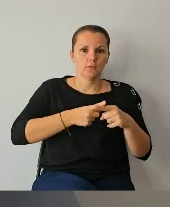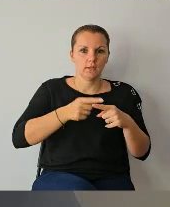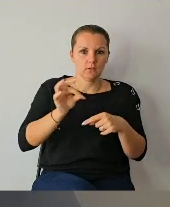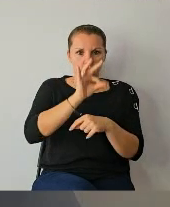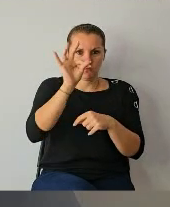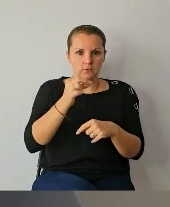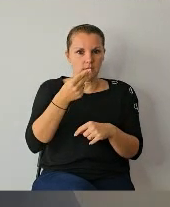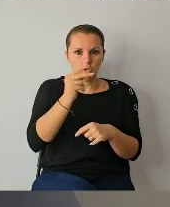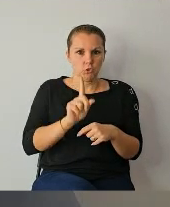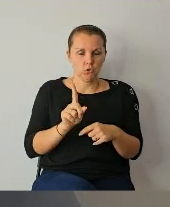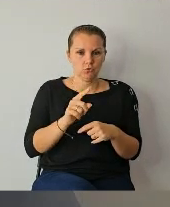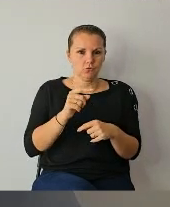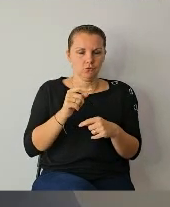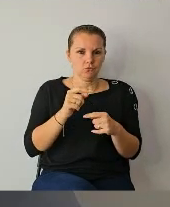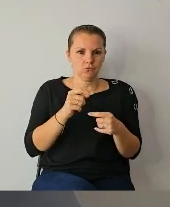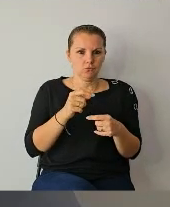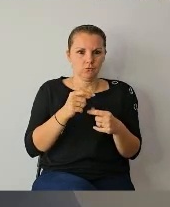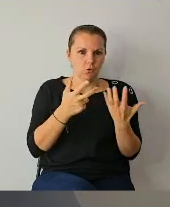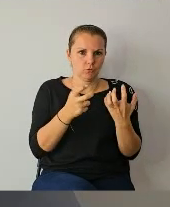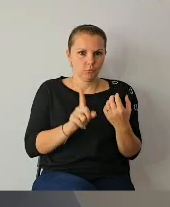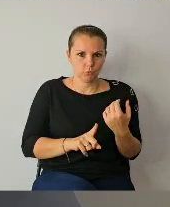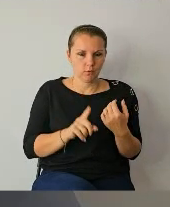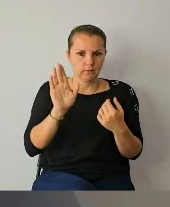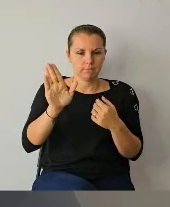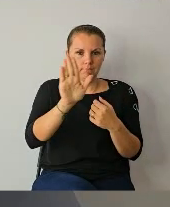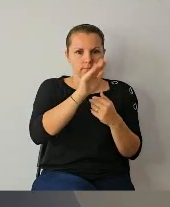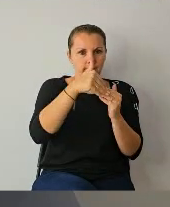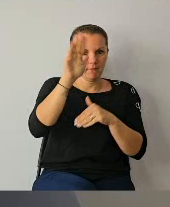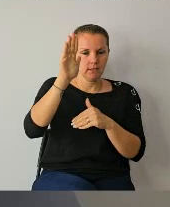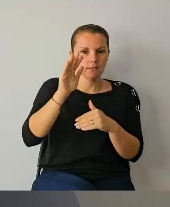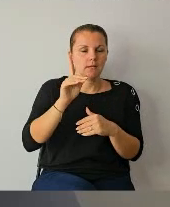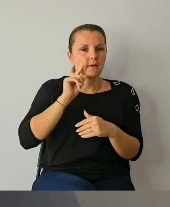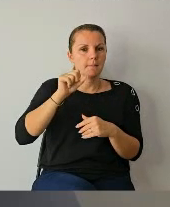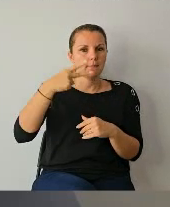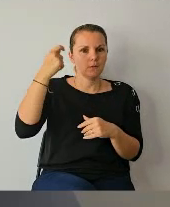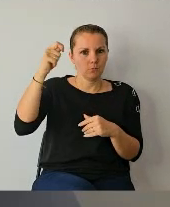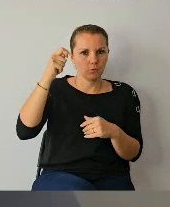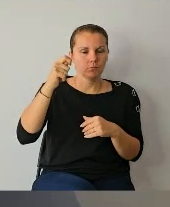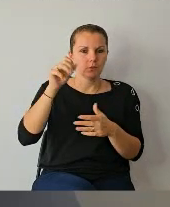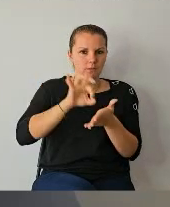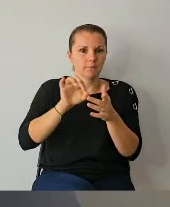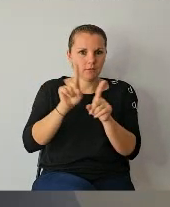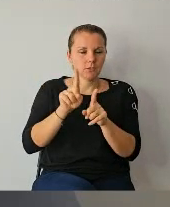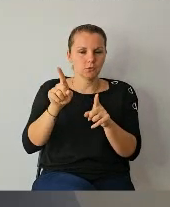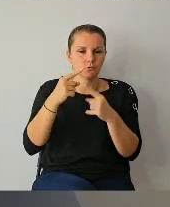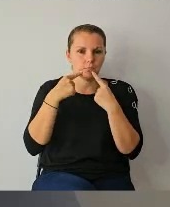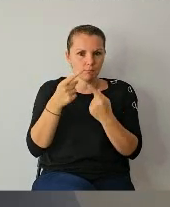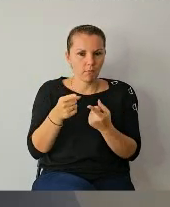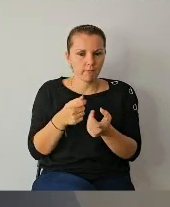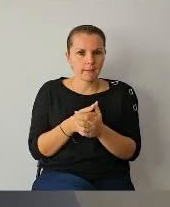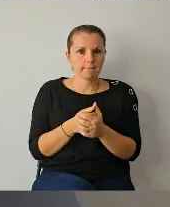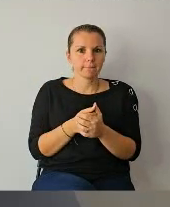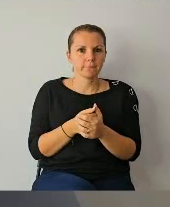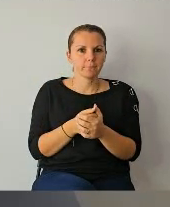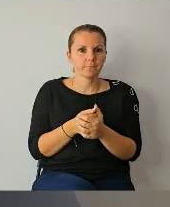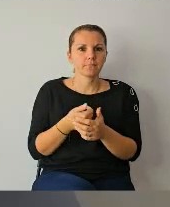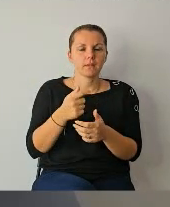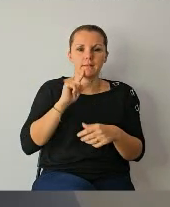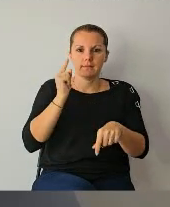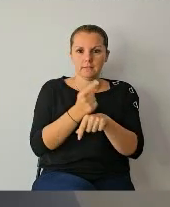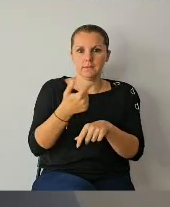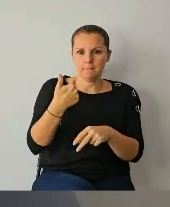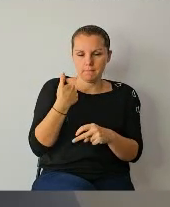pułapy. I tutaj decyzją, zresztą pan burmistrz na pewno to potwierdzi, było ustalane,